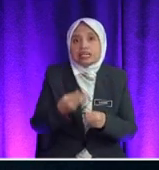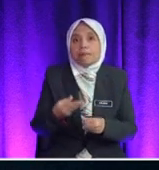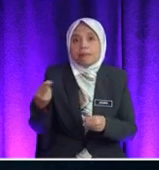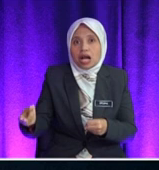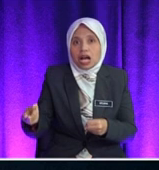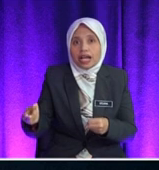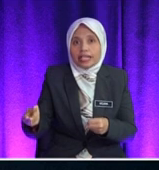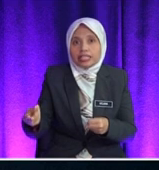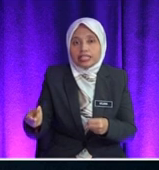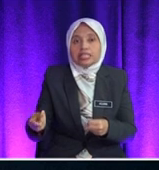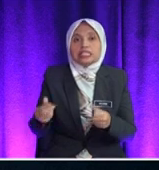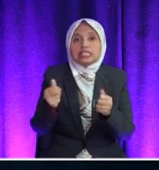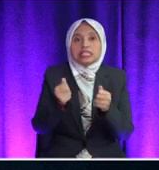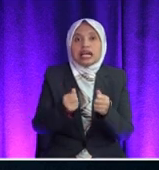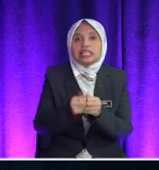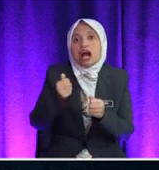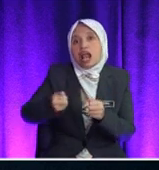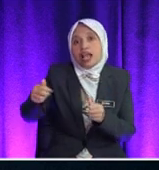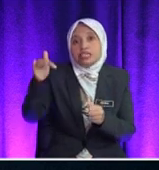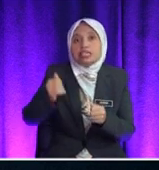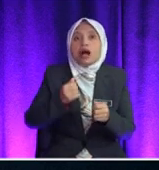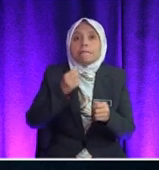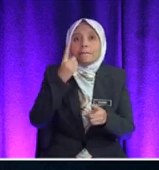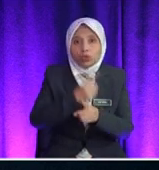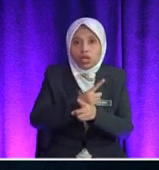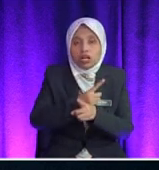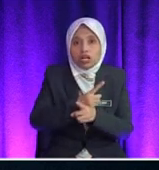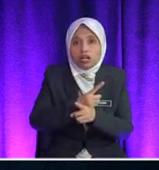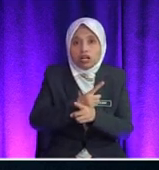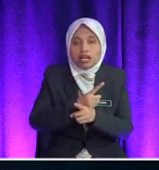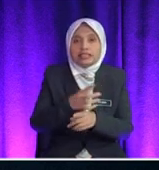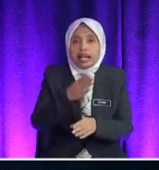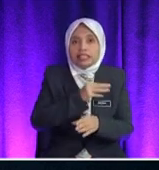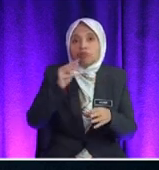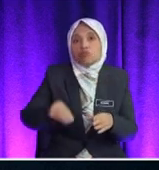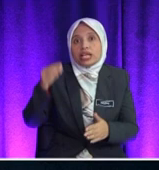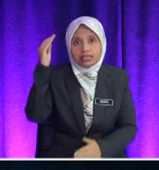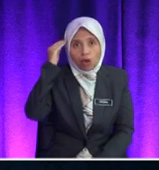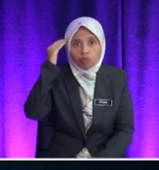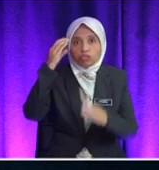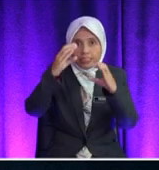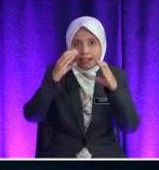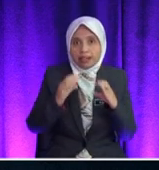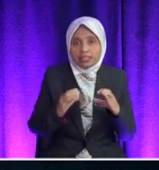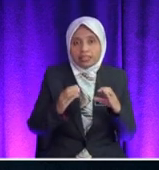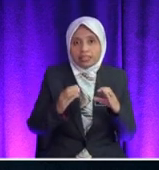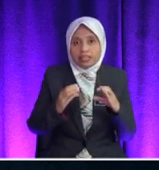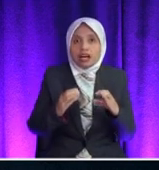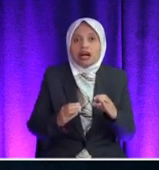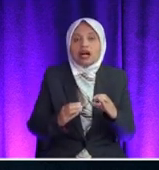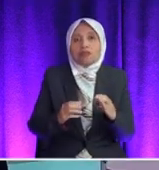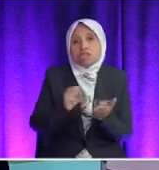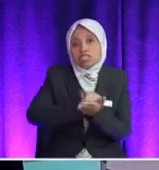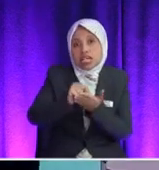dan mencuci dengan betul dan yang kedua murid mengetahui teknik-teknik mencuci keadaan mengeringkan